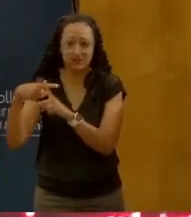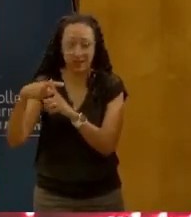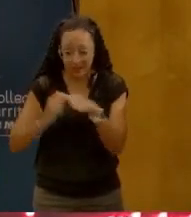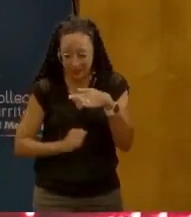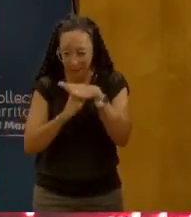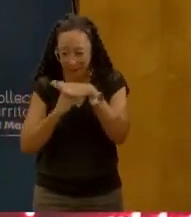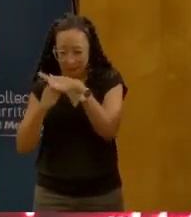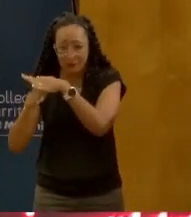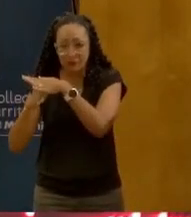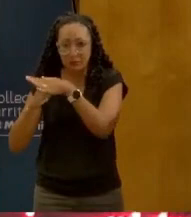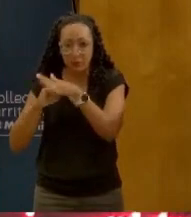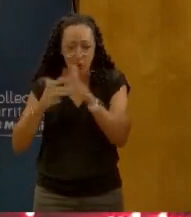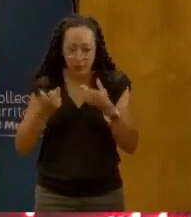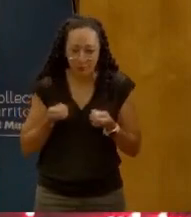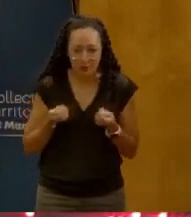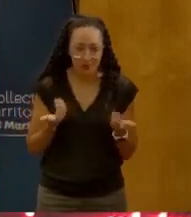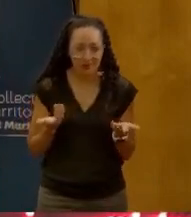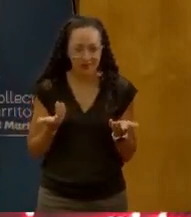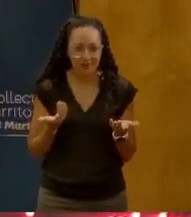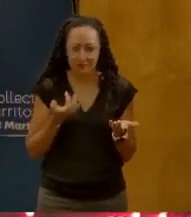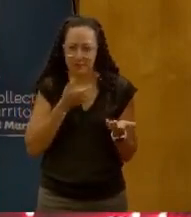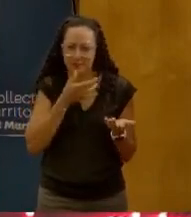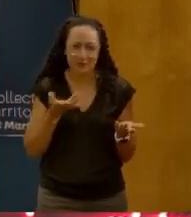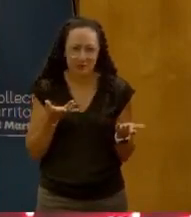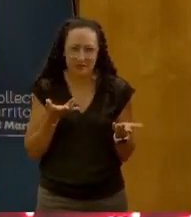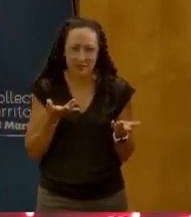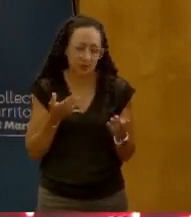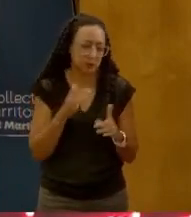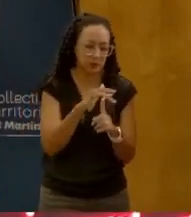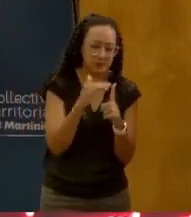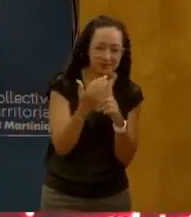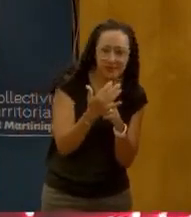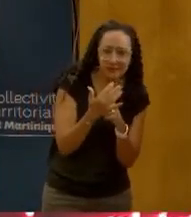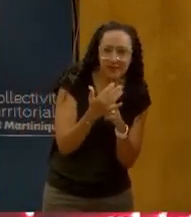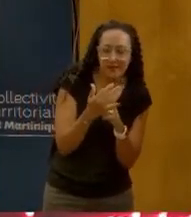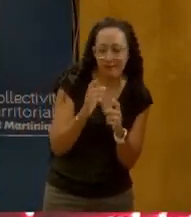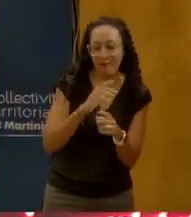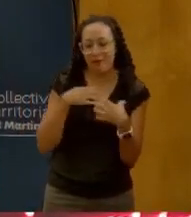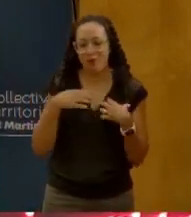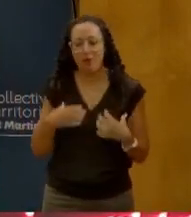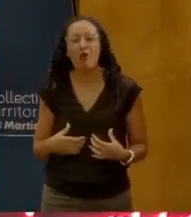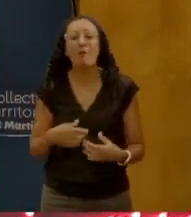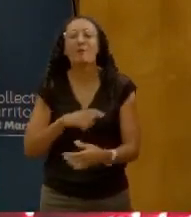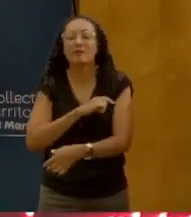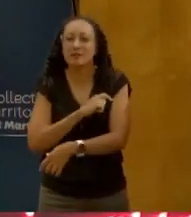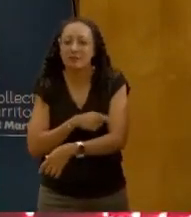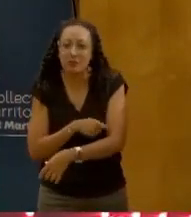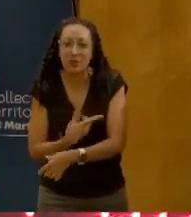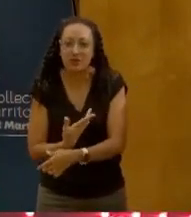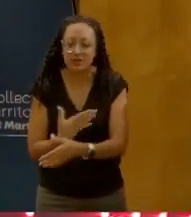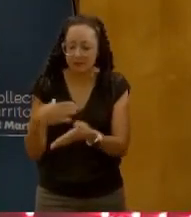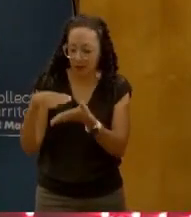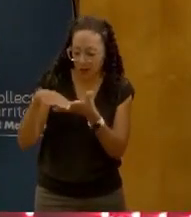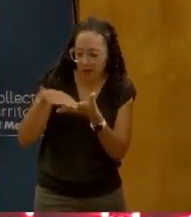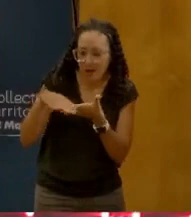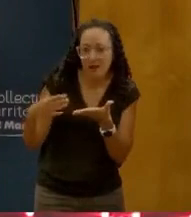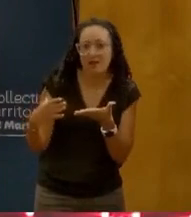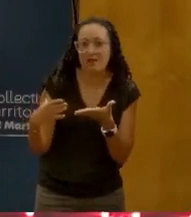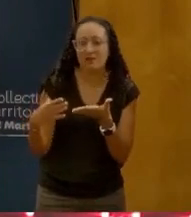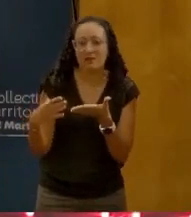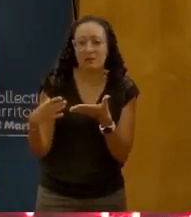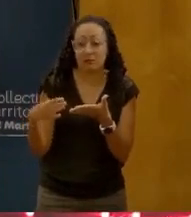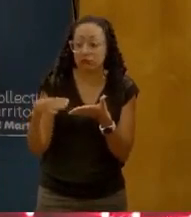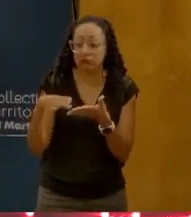maximum? Comment gérer en même temps le social, les clubs sportifs, les ligues que ce soit les